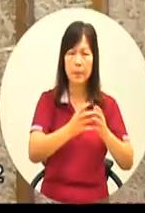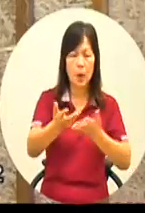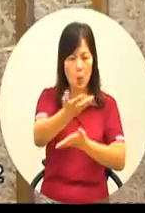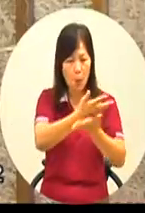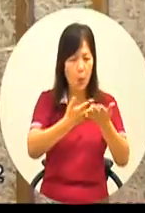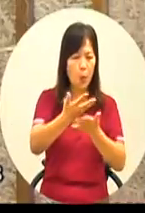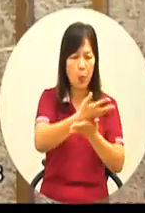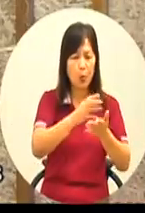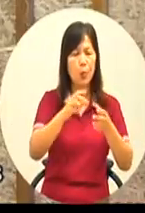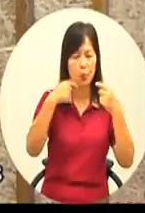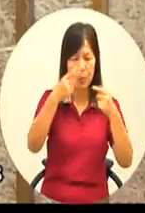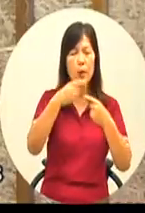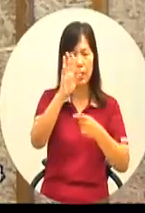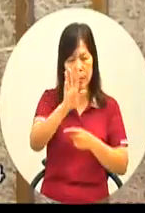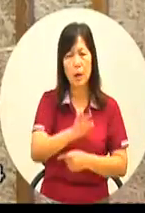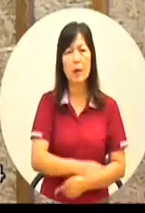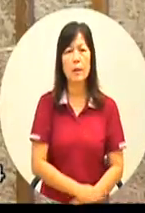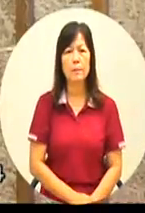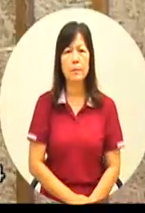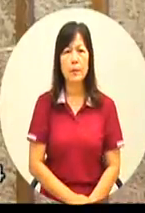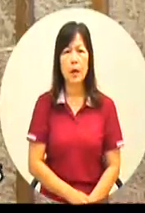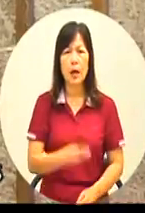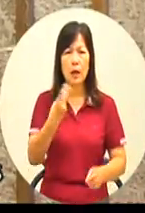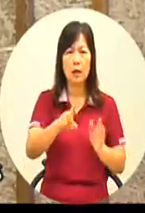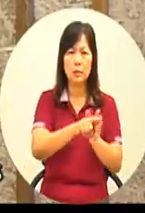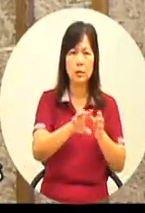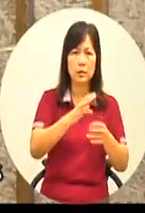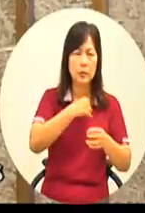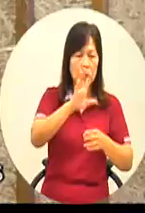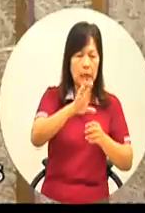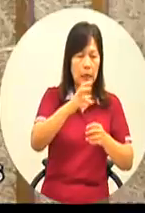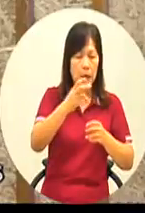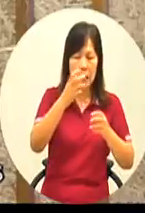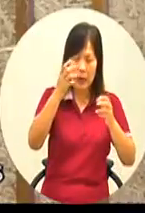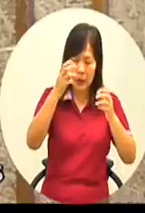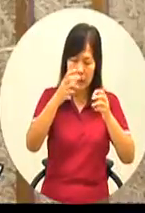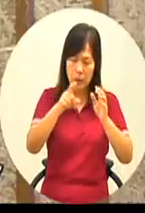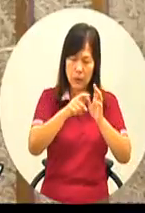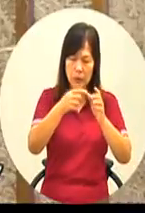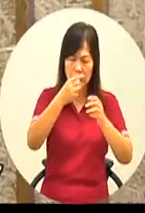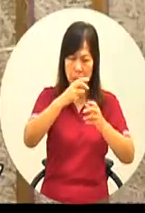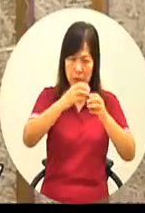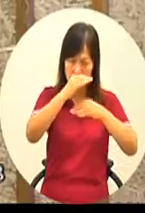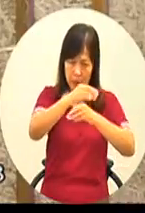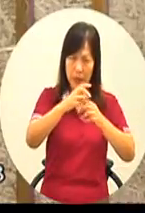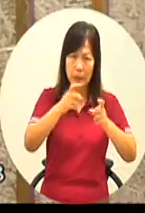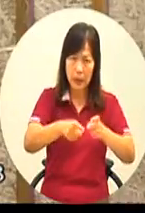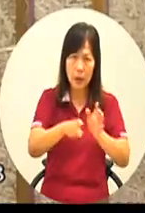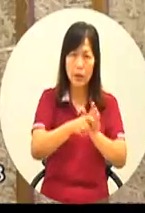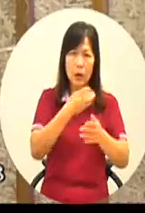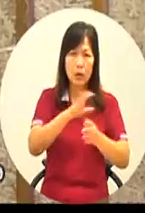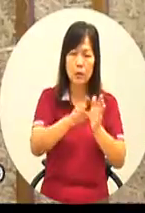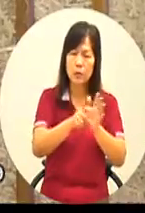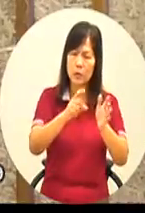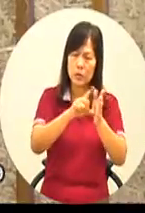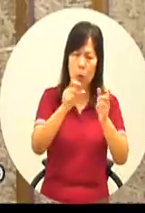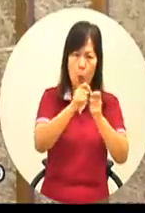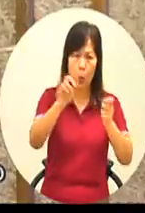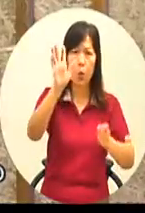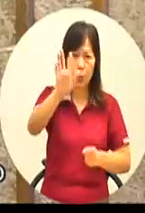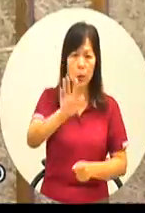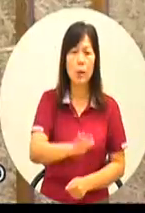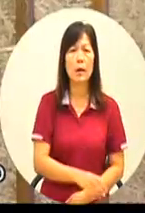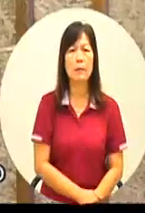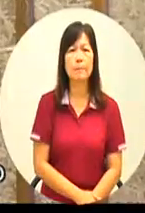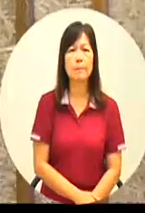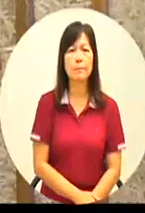常的密切，然后尤其是我们跟宿务还有跟岘港，其实我们姐妹市已经有46年了，1970年缔结姐妹市到现